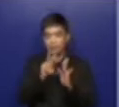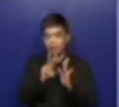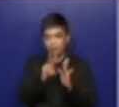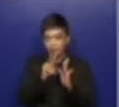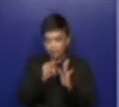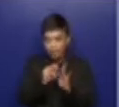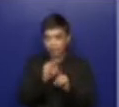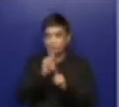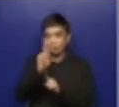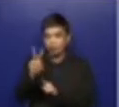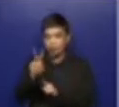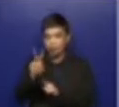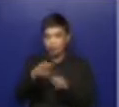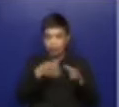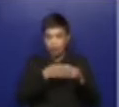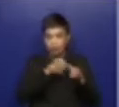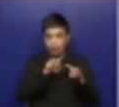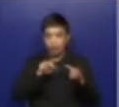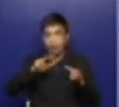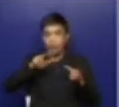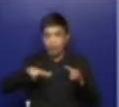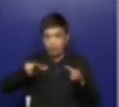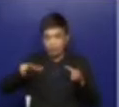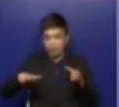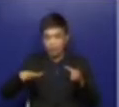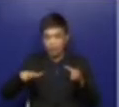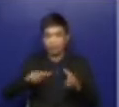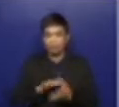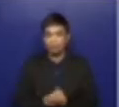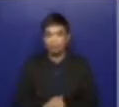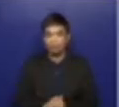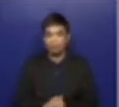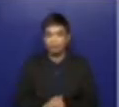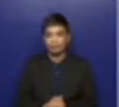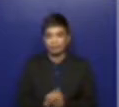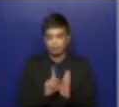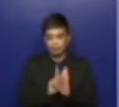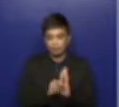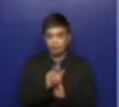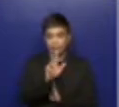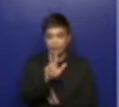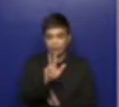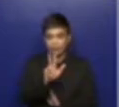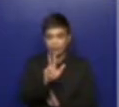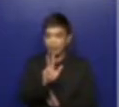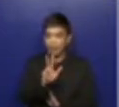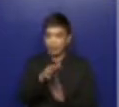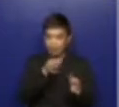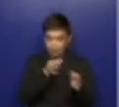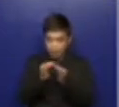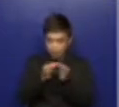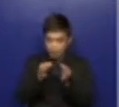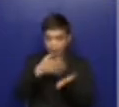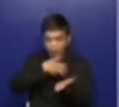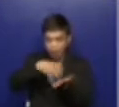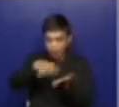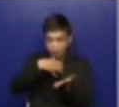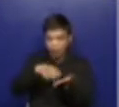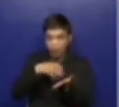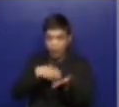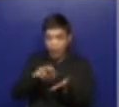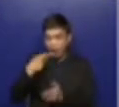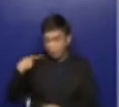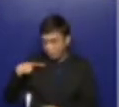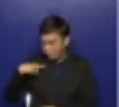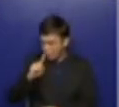มาชิกรัฐสภาท่านประธานครับ3นาทีผมจะใช้ประโยชน์ที่สุดที่ท่านเมตตาให้ความจริงผ